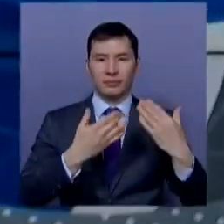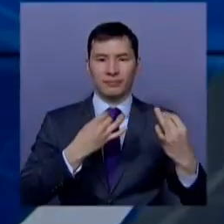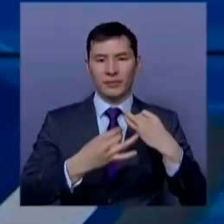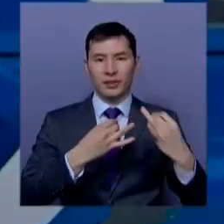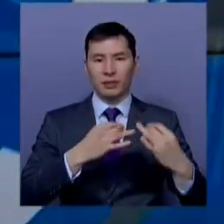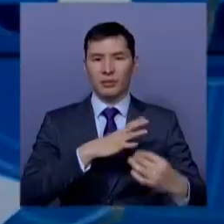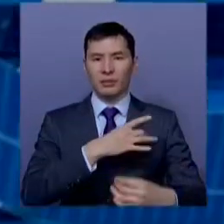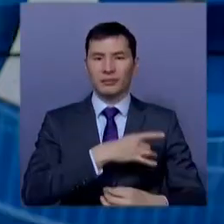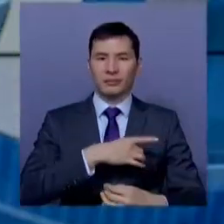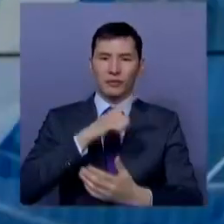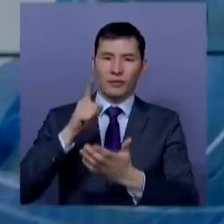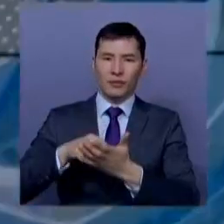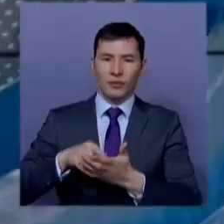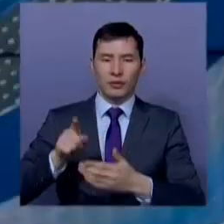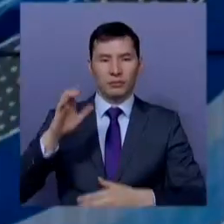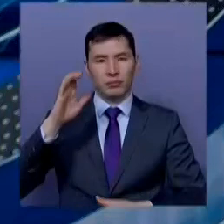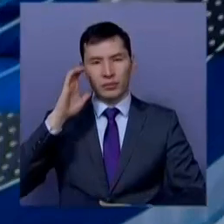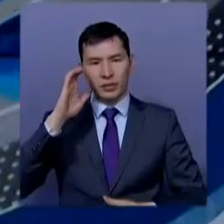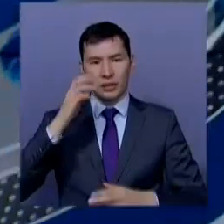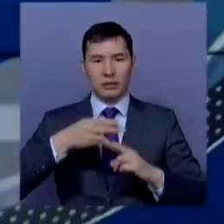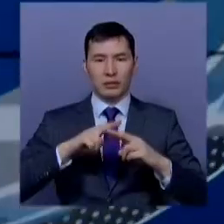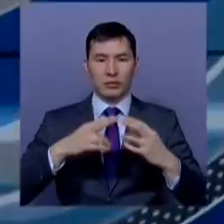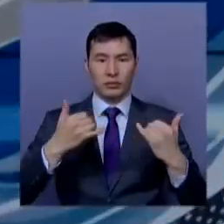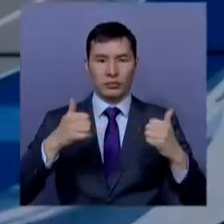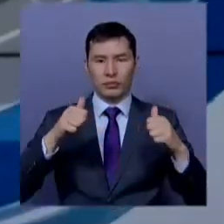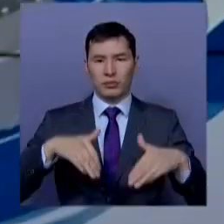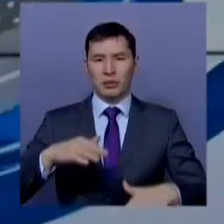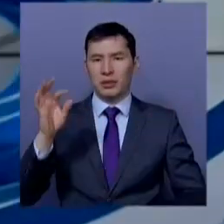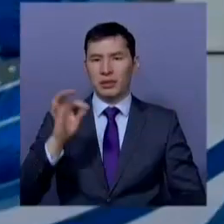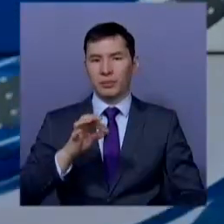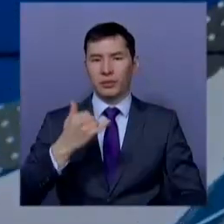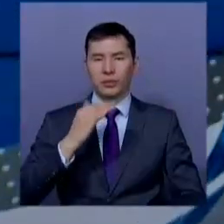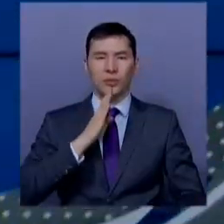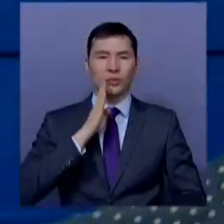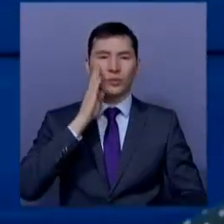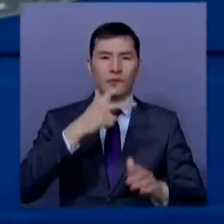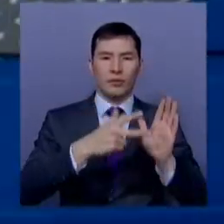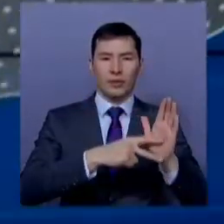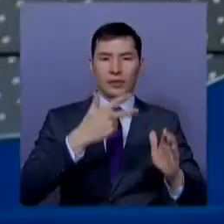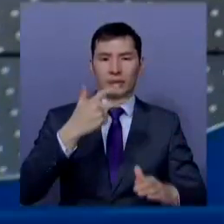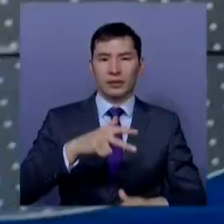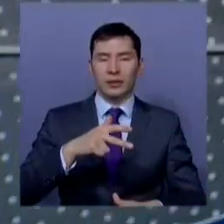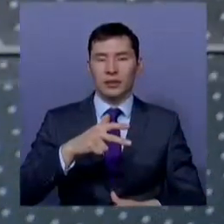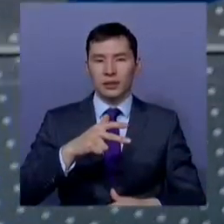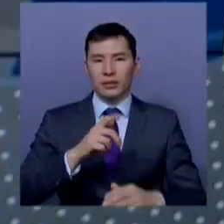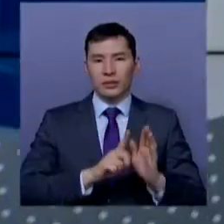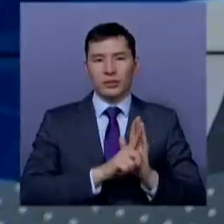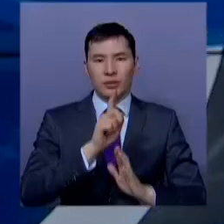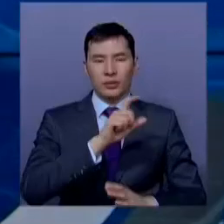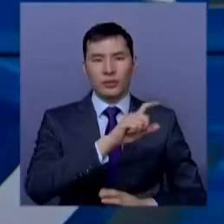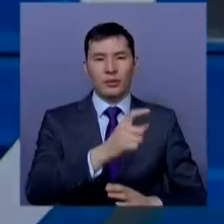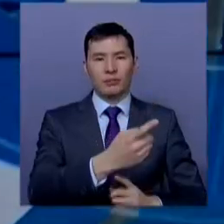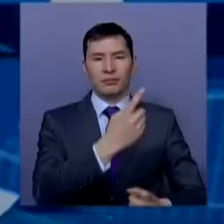түскен сұрақтарын тыңдап, кейбірін сол жерде шешіп беріп жатты. Олар бүгін таңғы сағат 8:30-нан бастап тұрғындарды қабылдады. Келіп